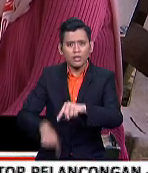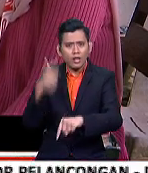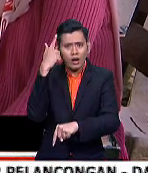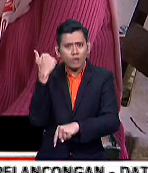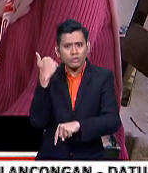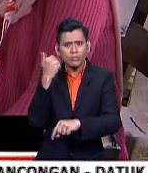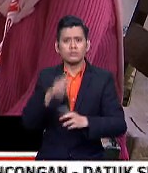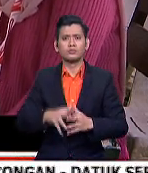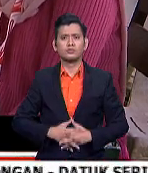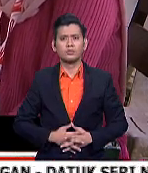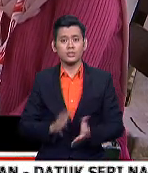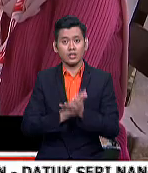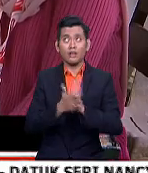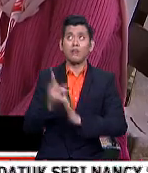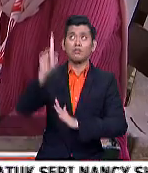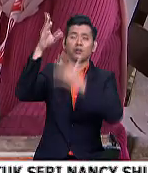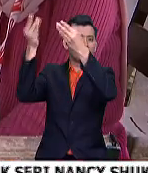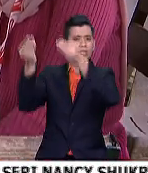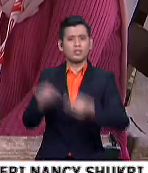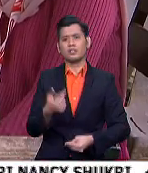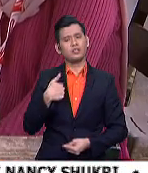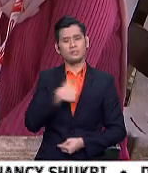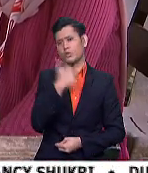Macam mana? Kita pun tak minta ya.